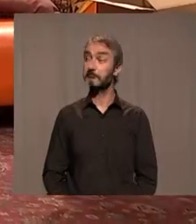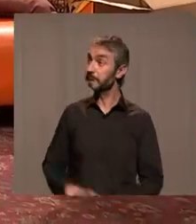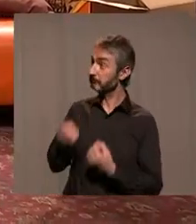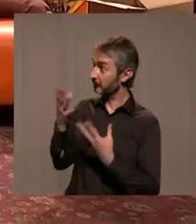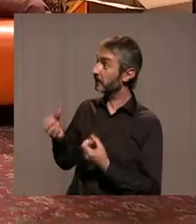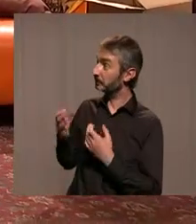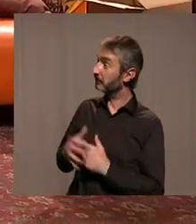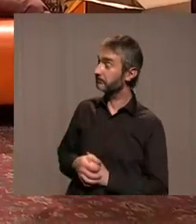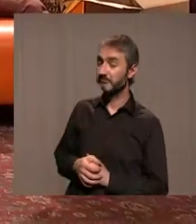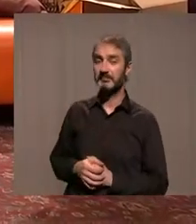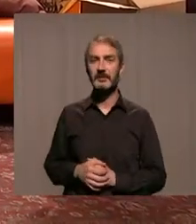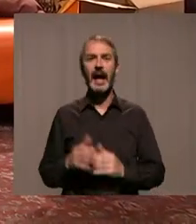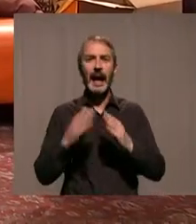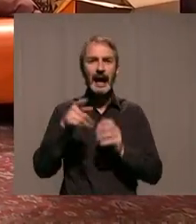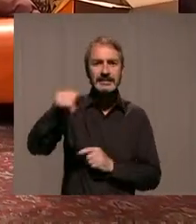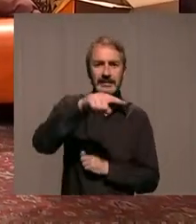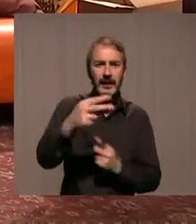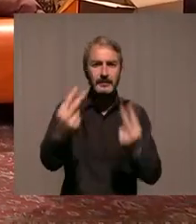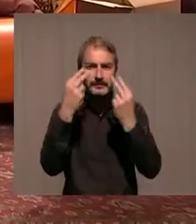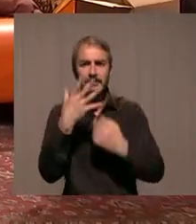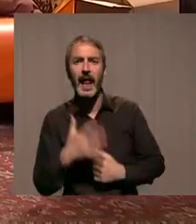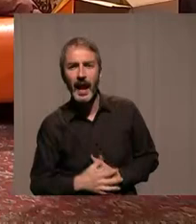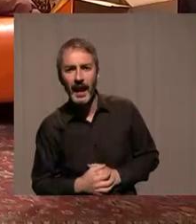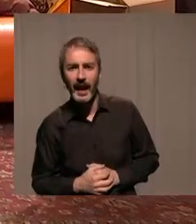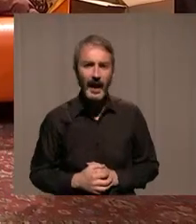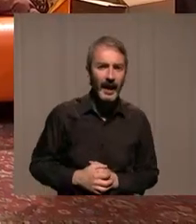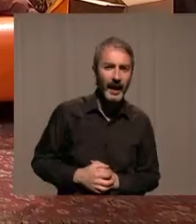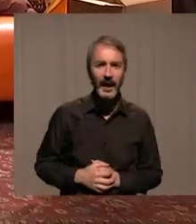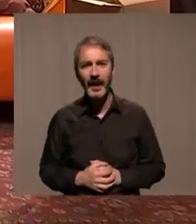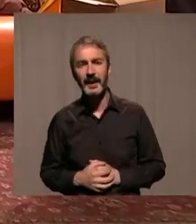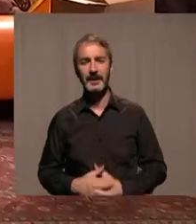Ho veuen bé els músics, perfecte. I des de casa? Com ho veieu des de casa?